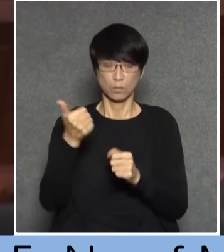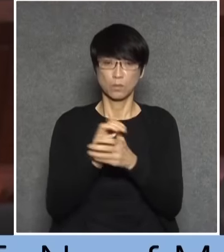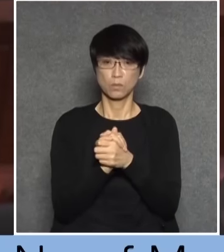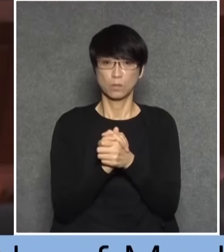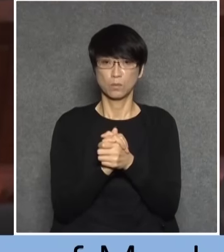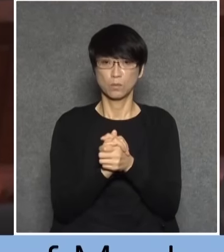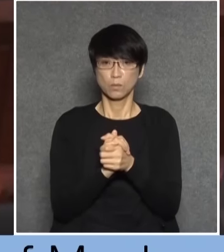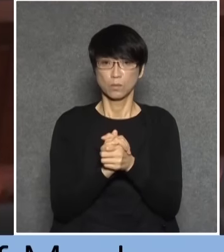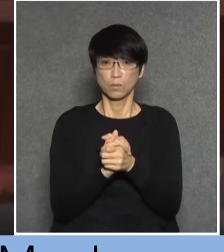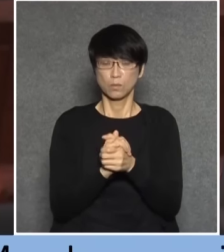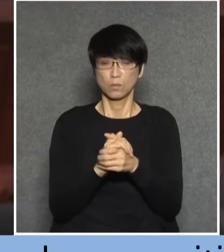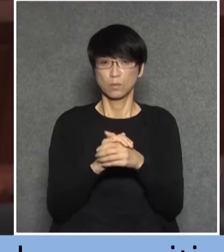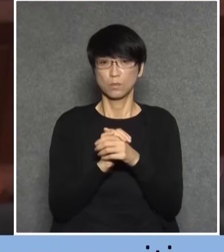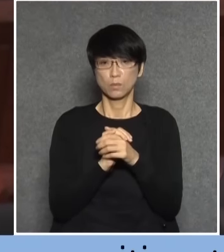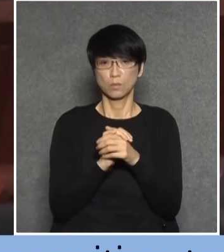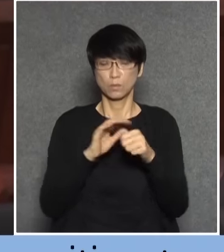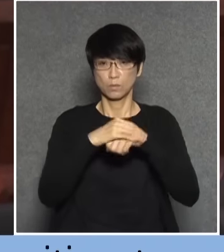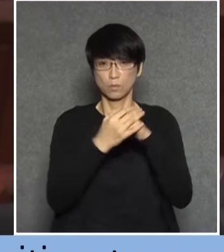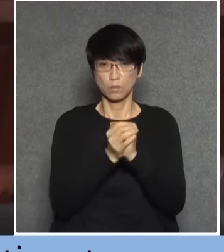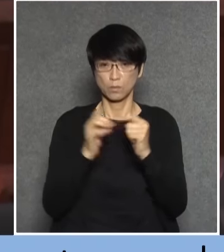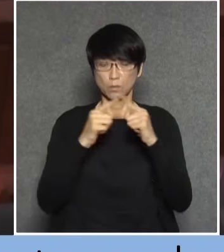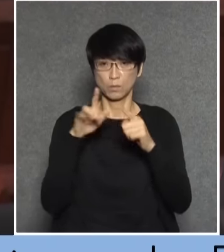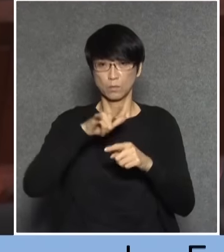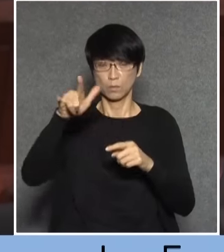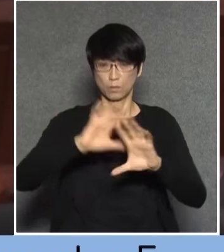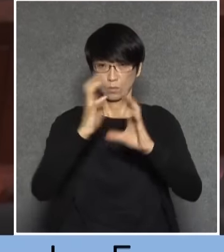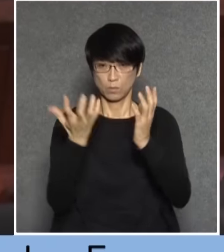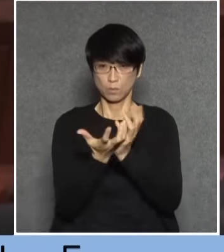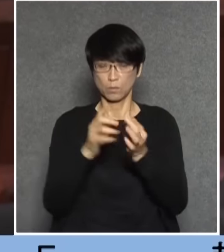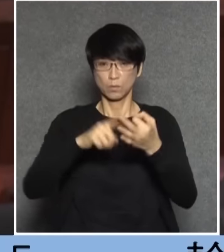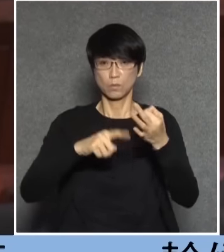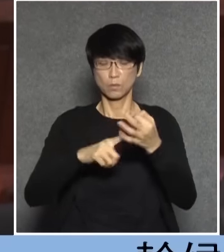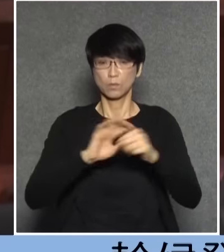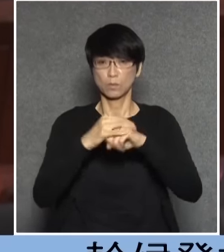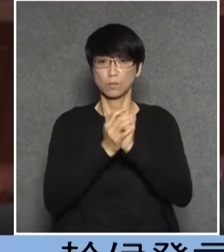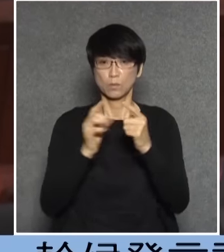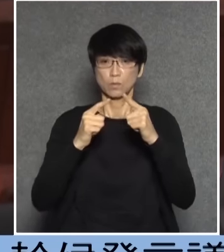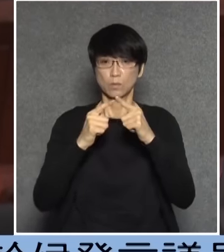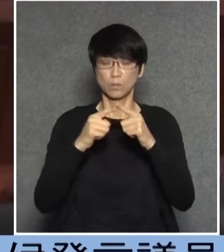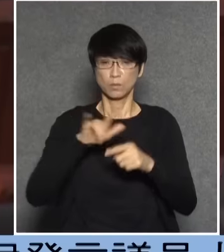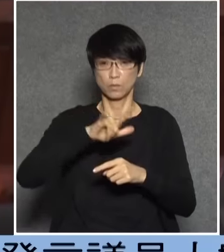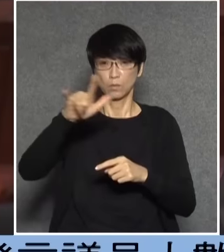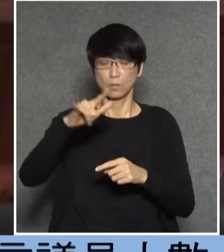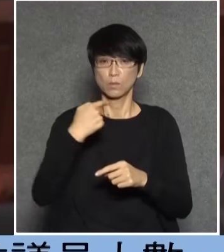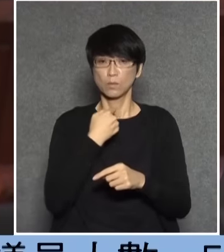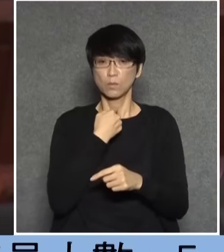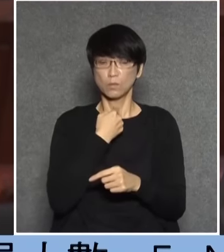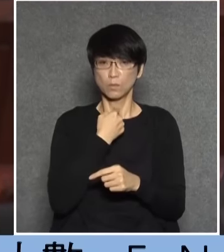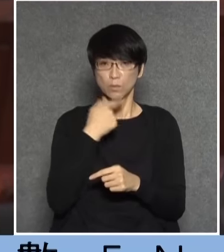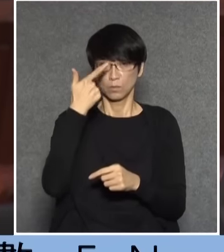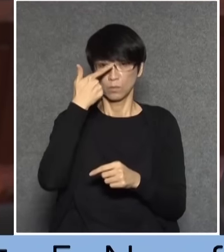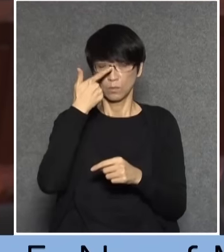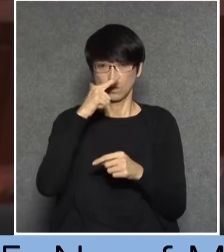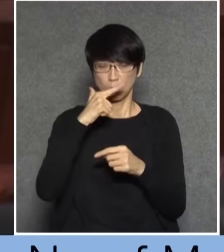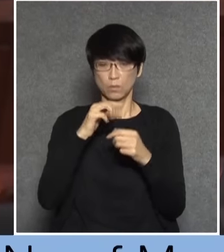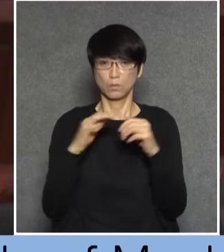統既符合國際民用航空組織，簡稱國際民航組織的最新要求，亦是與國際